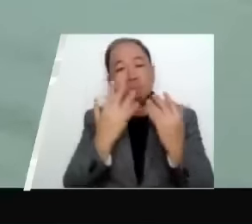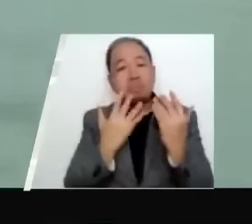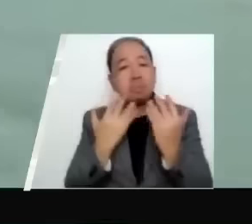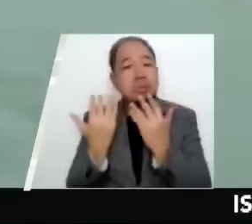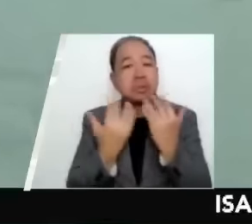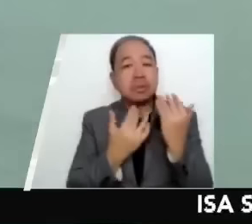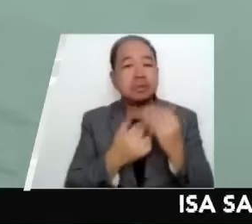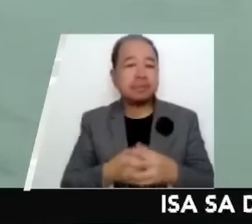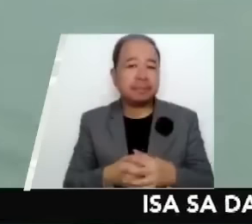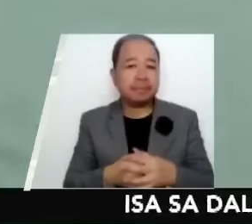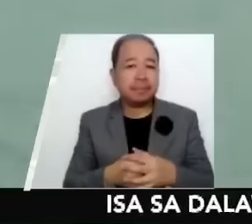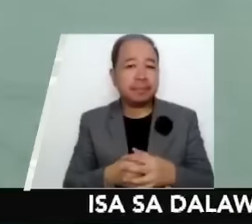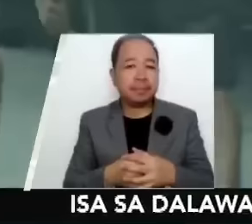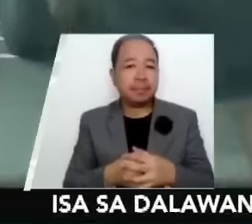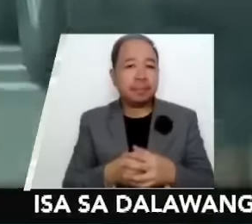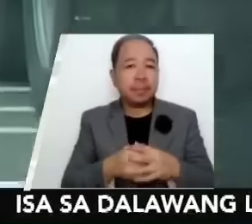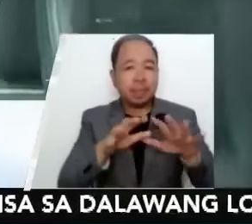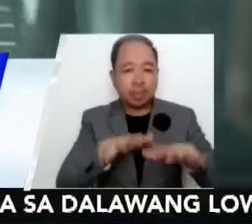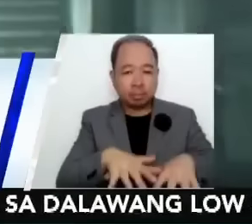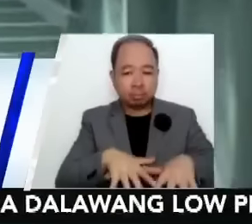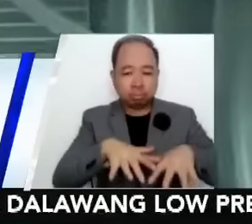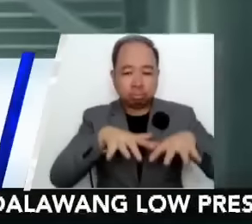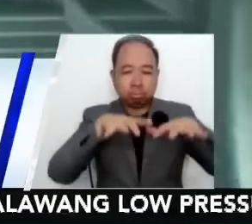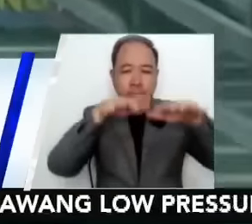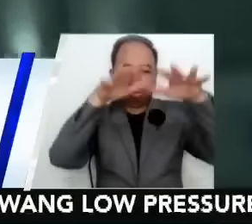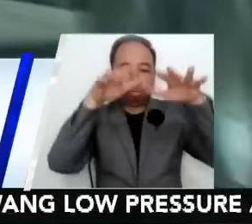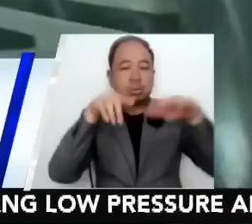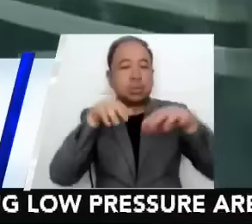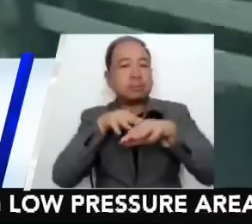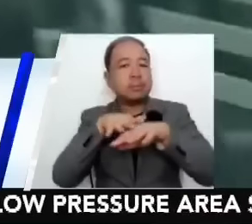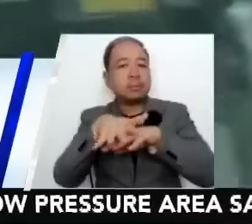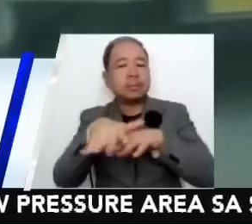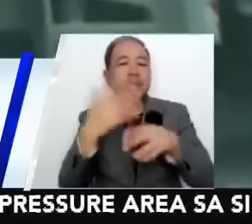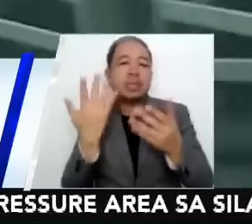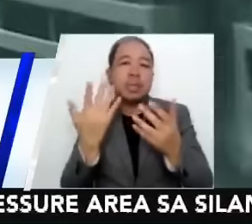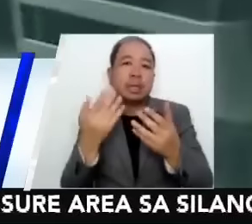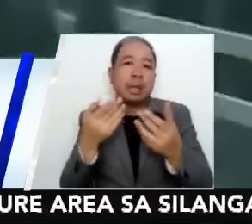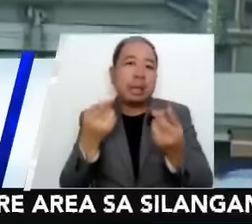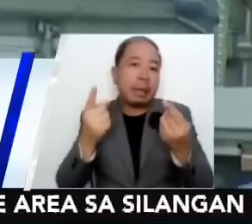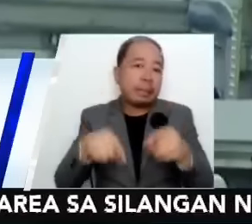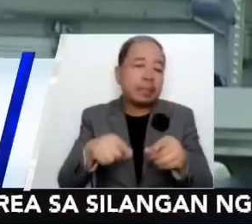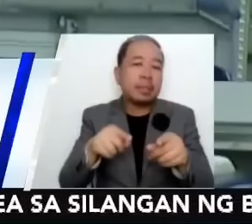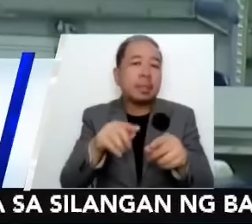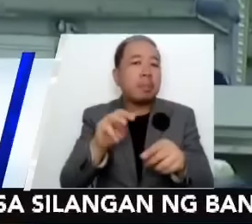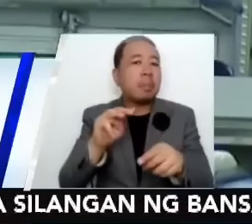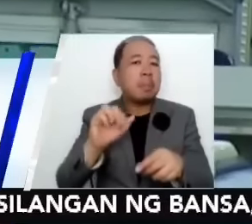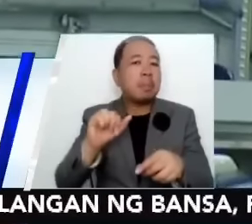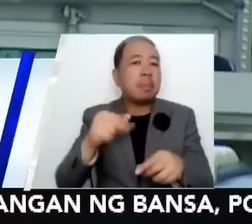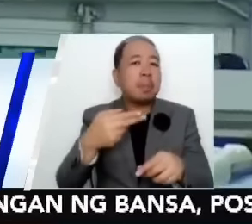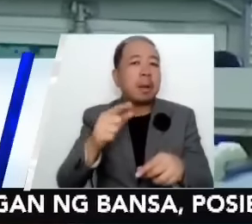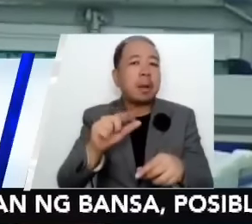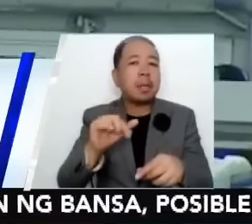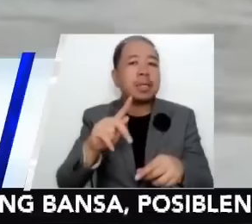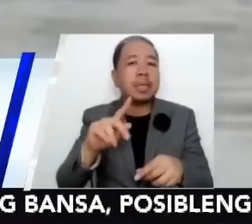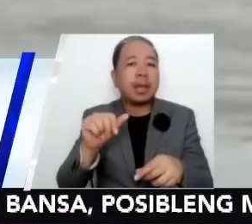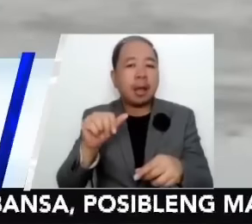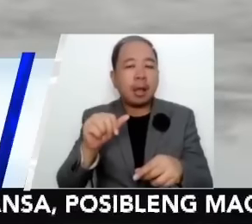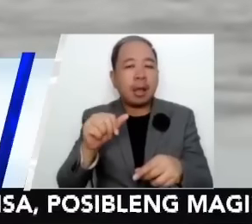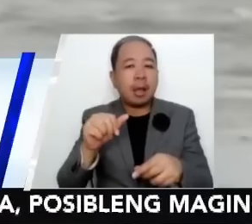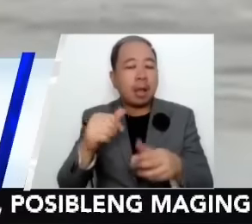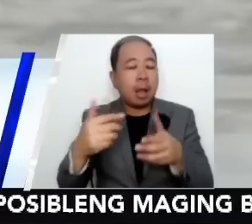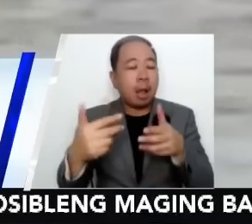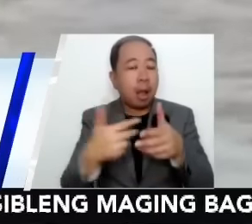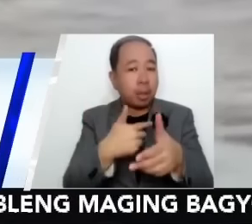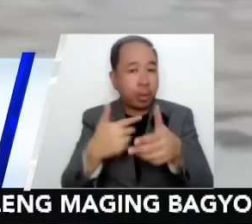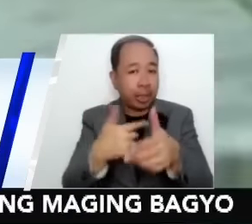Pinatigil ng baha dulot ng bagyong Christine ang galaw ng mga sasakyan sa Maharlika Highway, sakop ng San Fernando, Camarines Sur. Ang mga